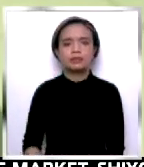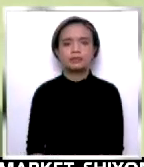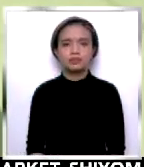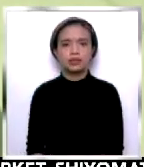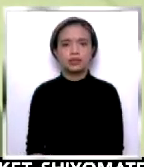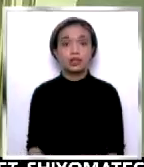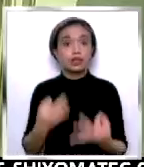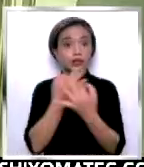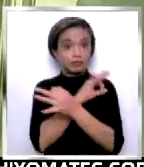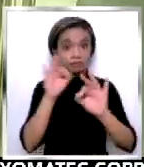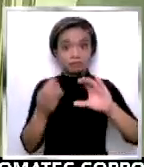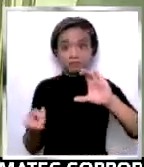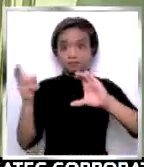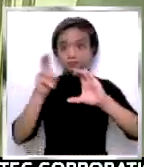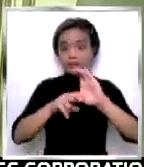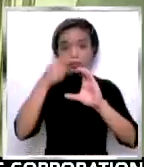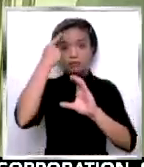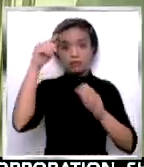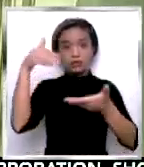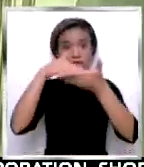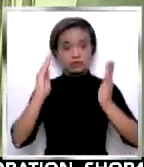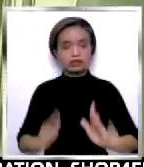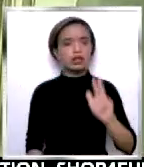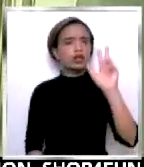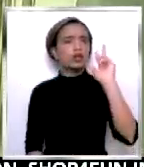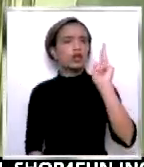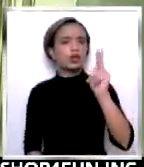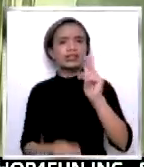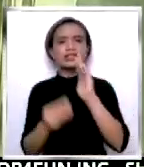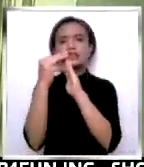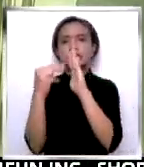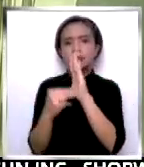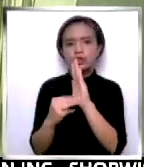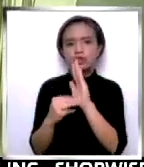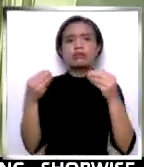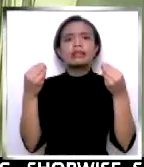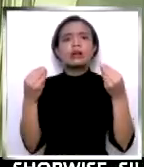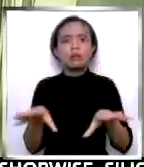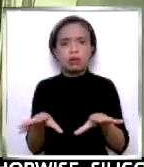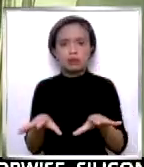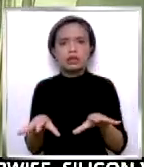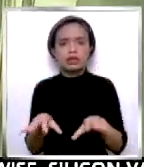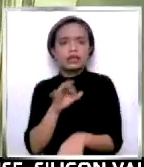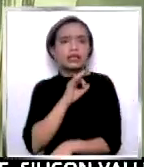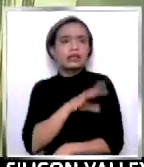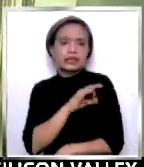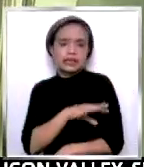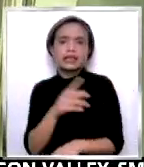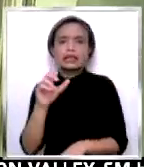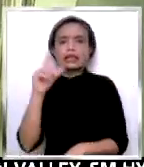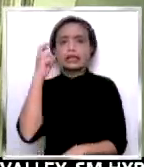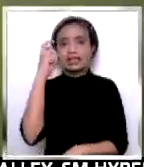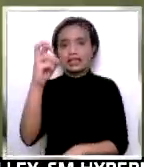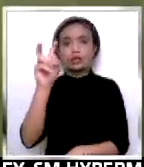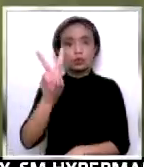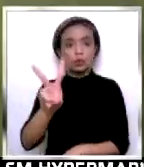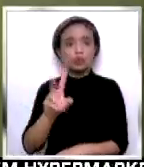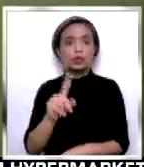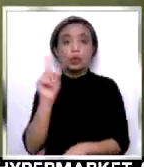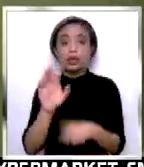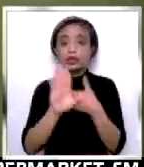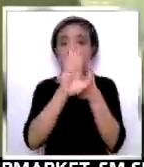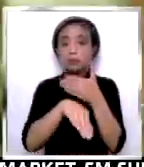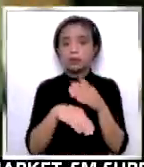sa mga estudyante, 30 million pesos na raw ang nawawalang kita ng LRT 2. Kaya ang ibinalik na lamang ay ang